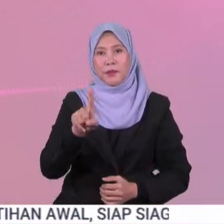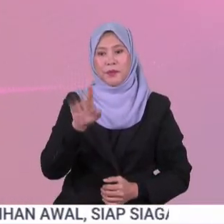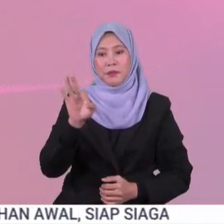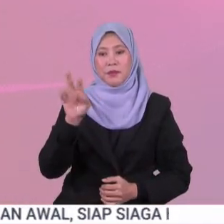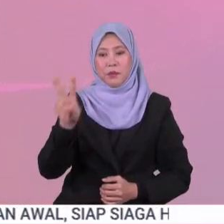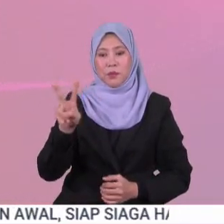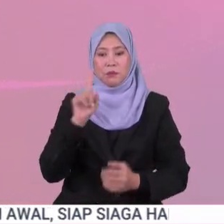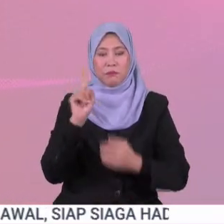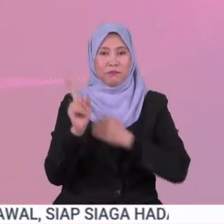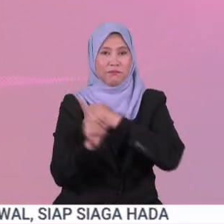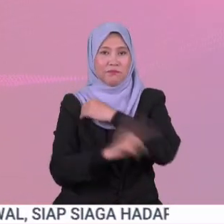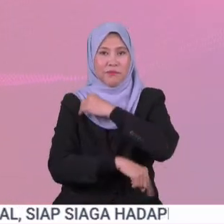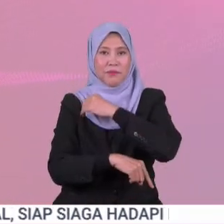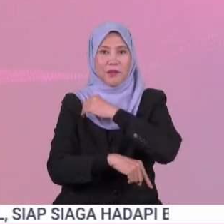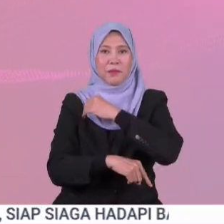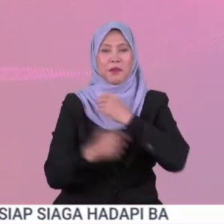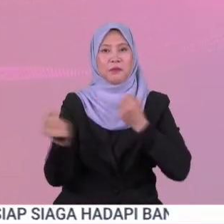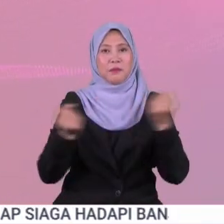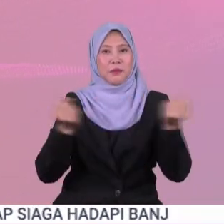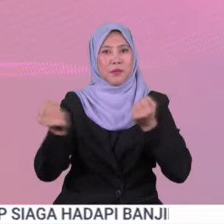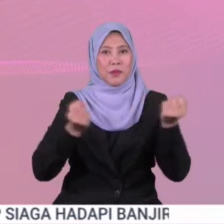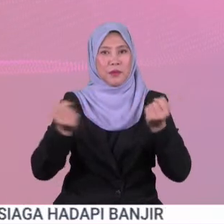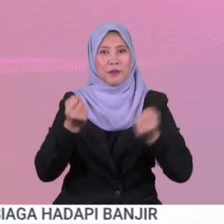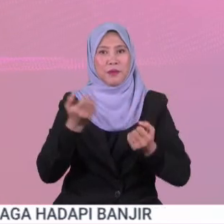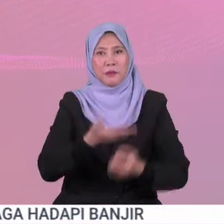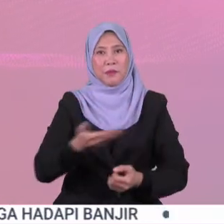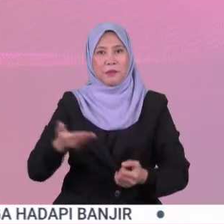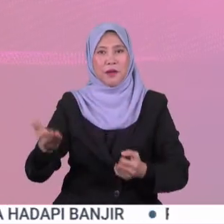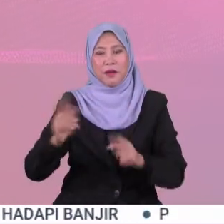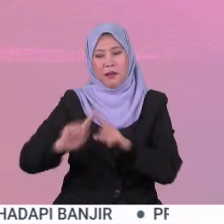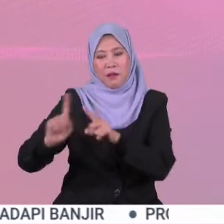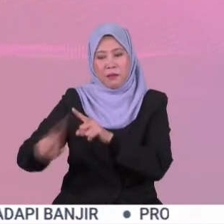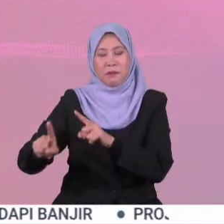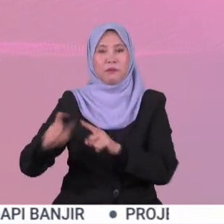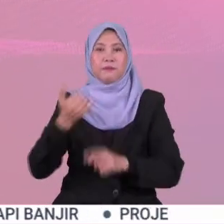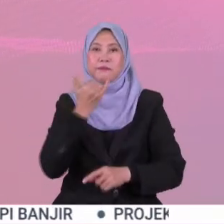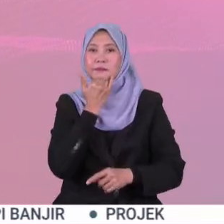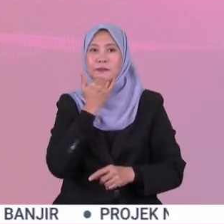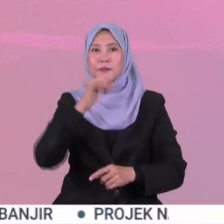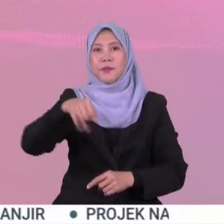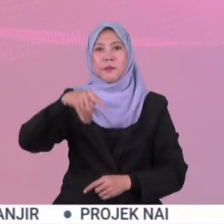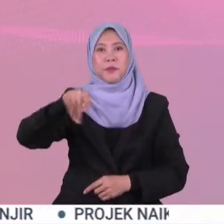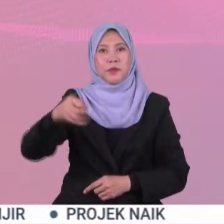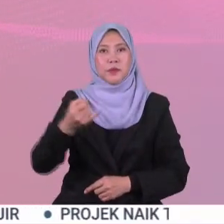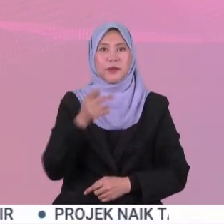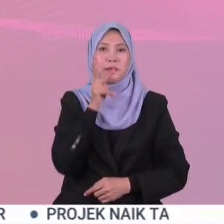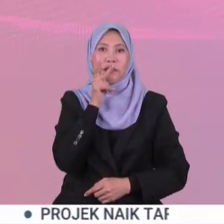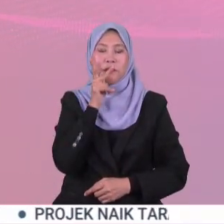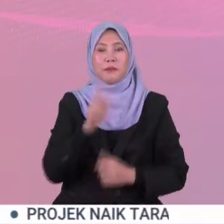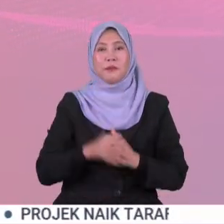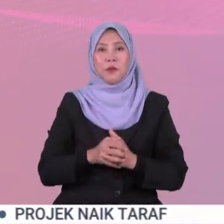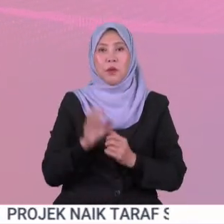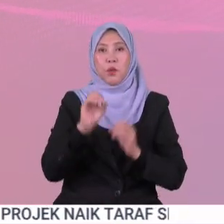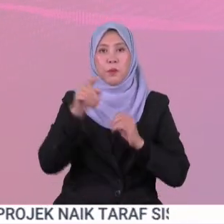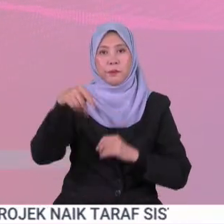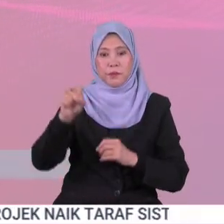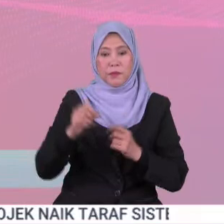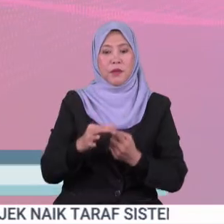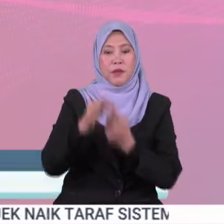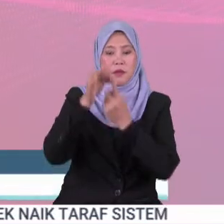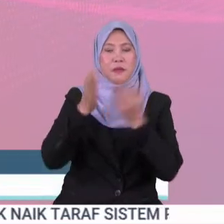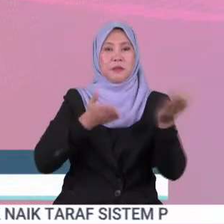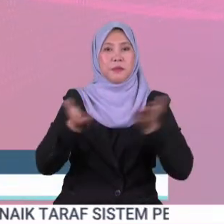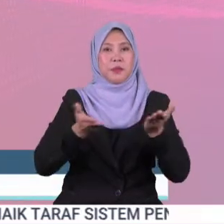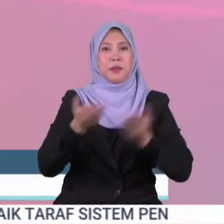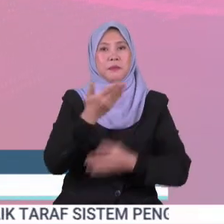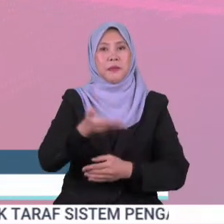192 notis saman telah dikeluarkan terhadap pemandu kenderaan barangan atas pelbagai kesalahan oleh JPJ Negeri Kedah. Ini menerusi operasi khas kenderaan